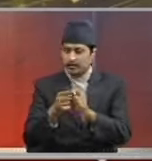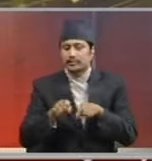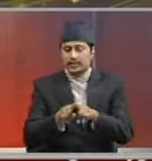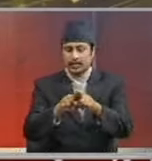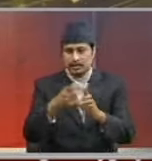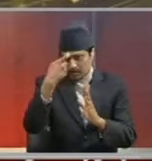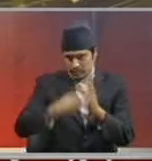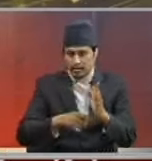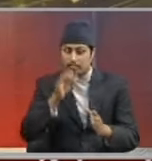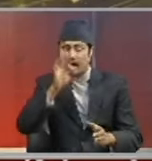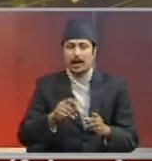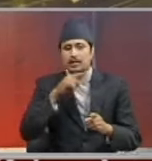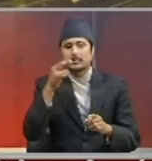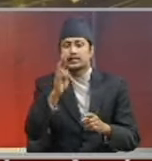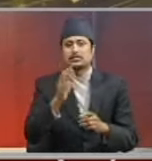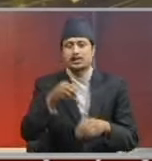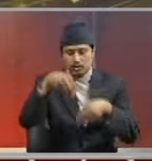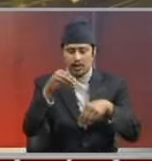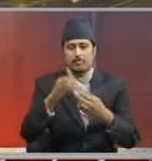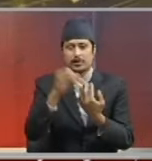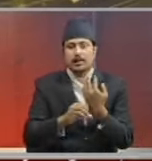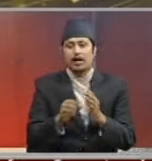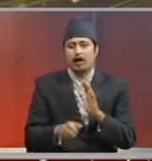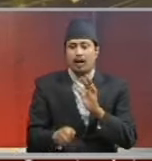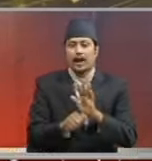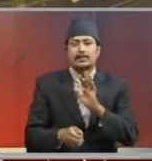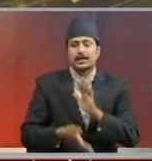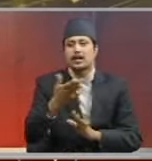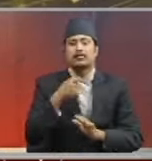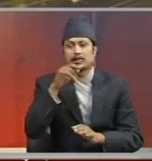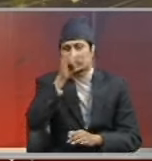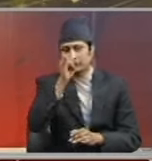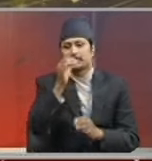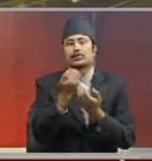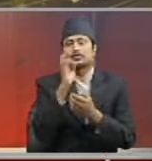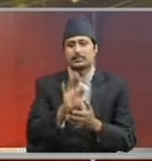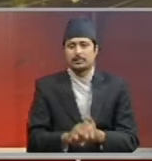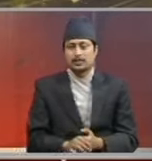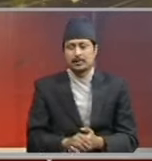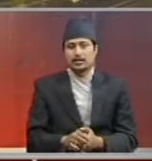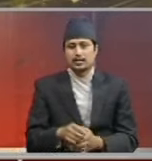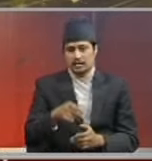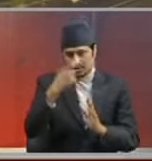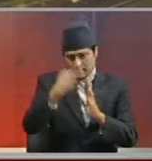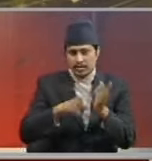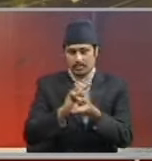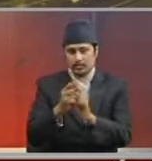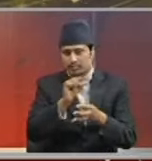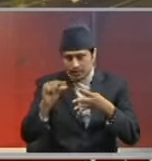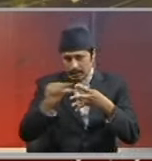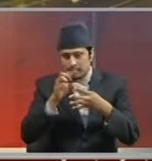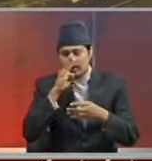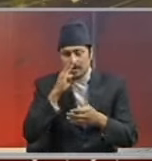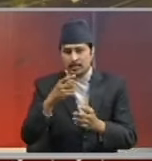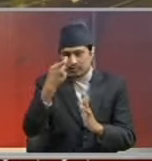संविधान संशोधन टुङ्गो नलागेसम्म निर्वाचन प्रक्रिया अघि बढाउन नहुने अडान राख्दै आएको छ। संविधान संशोधन विधेयकमाथि